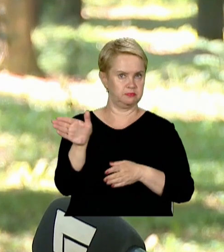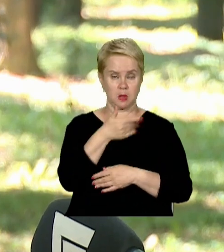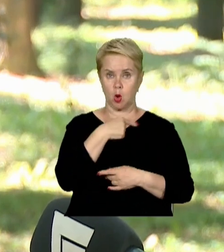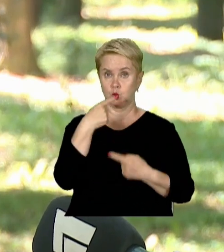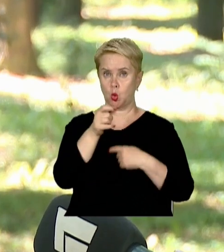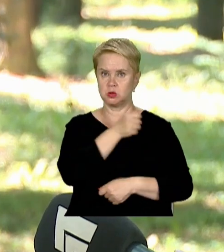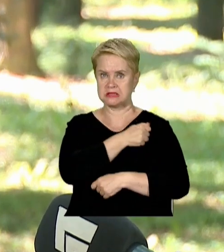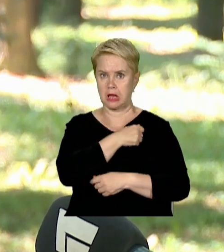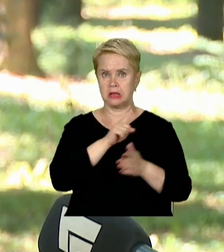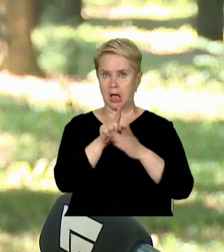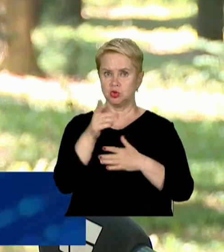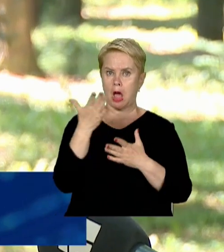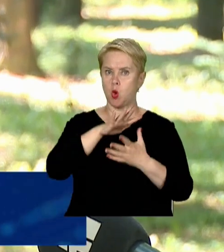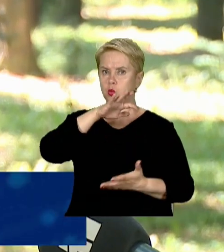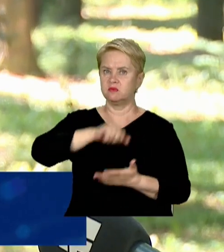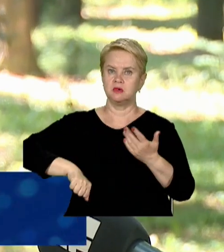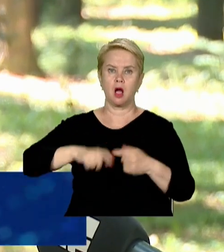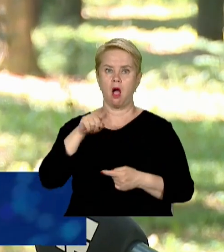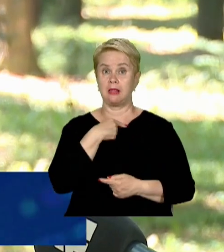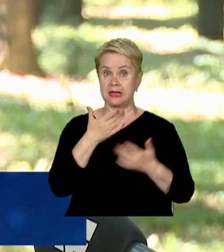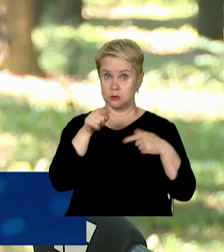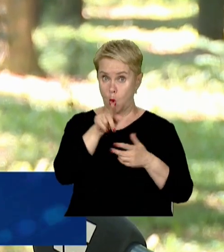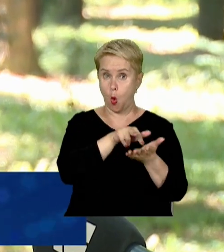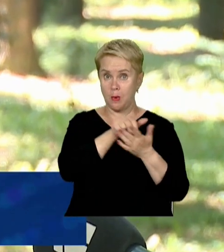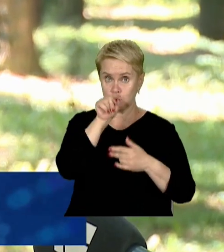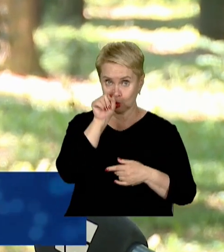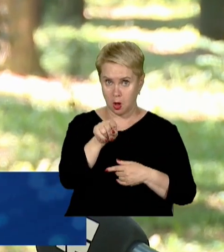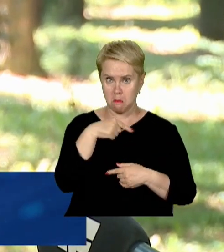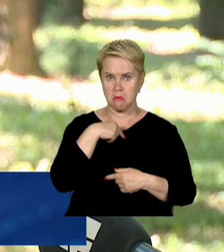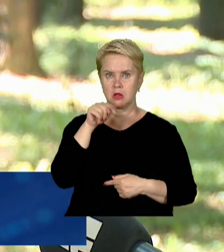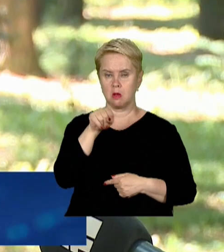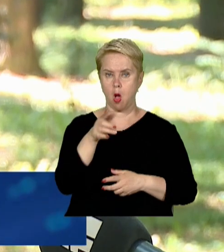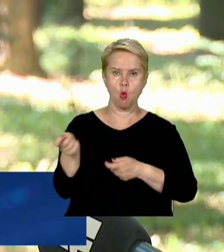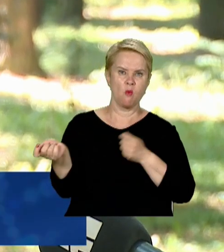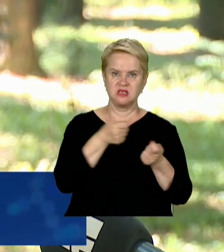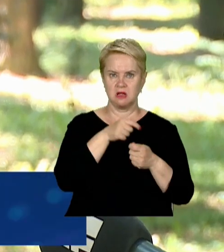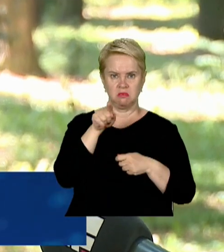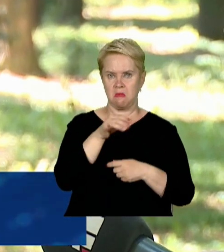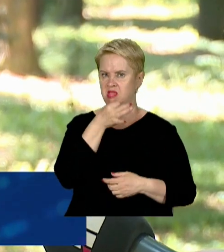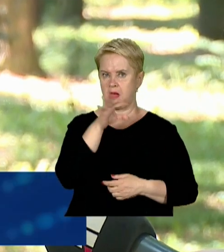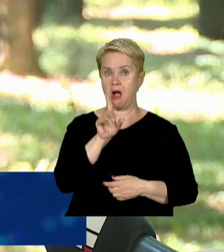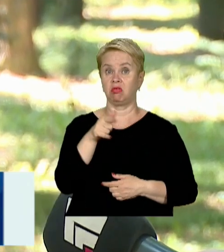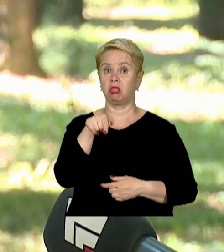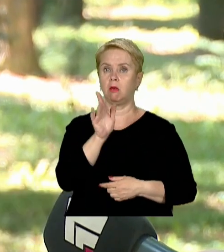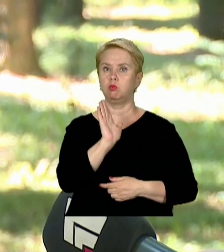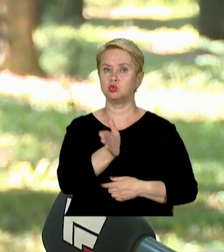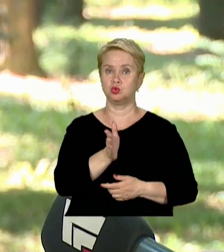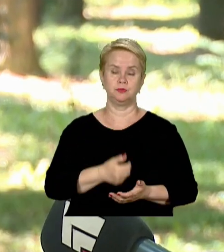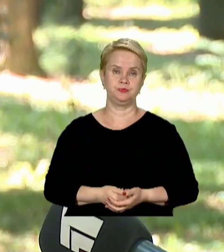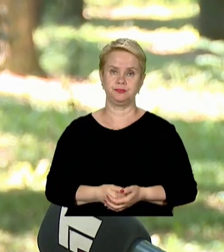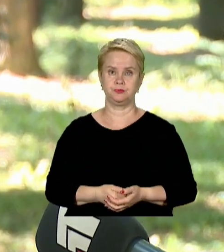другой солдат, начинает хватать меня за руку и говорит, если ты туда пойдешь, то мы тебя увезем, и тебе не понравится то, где ты